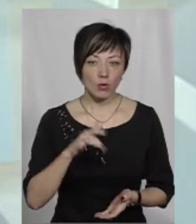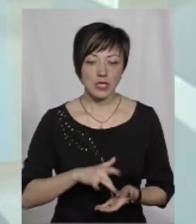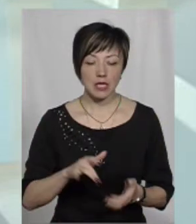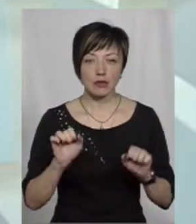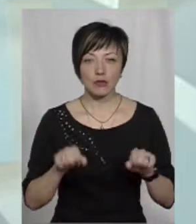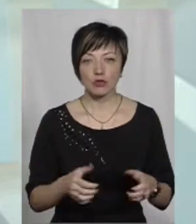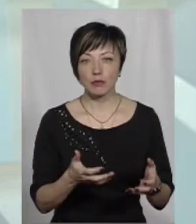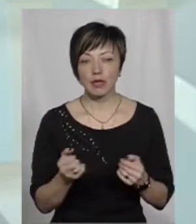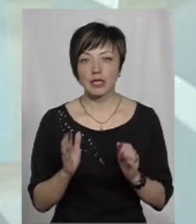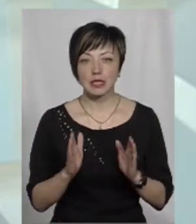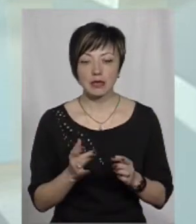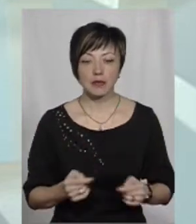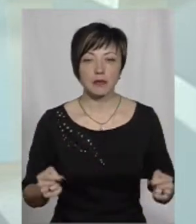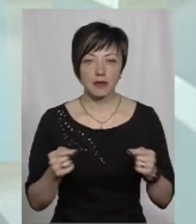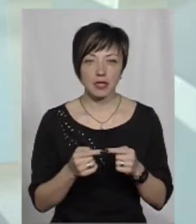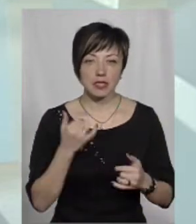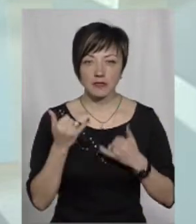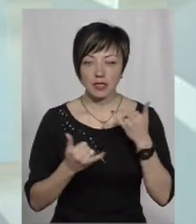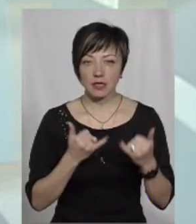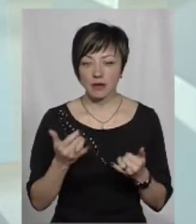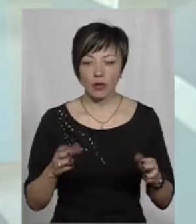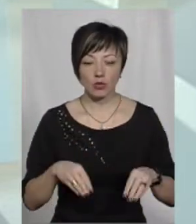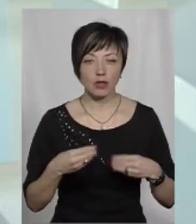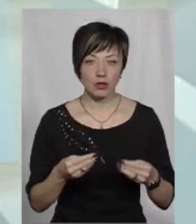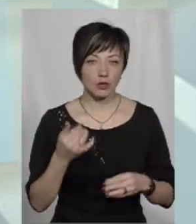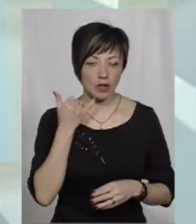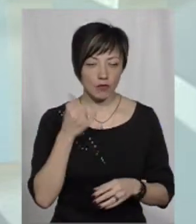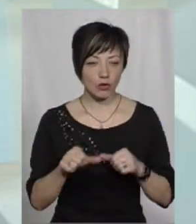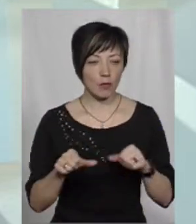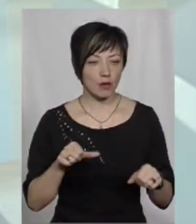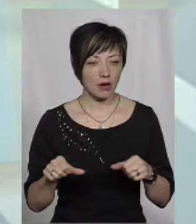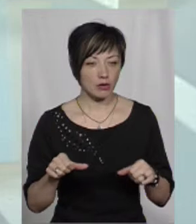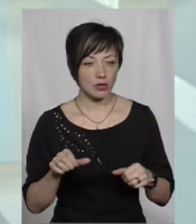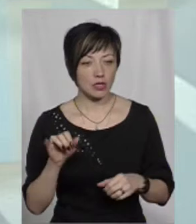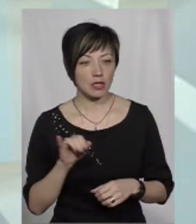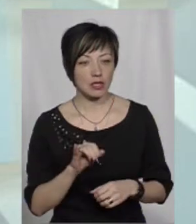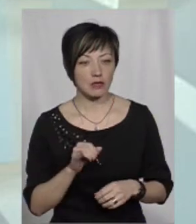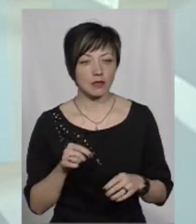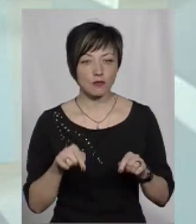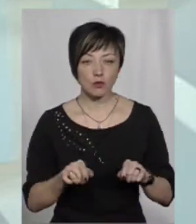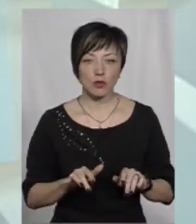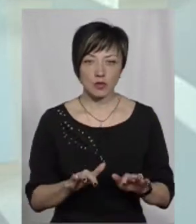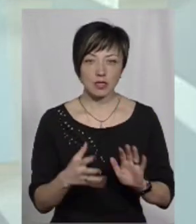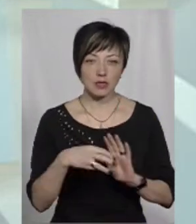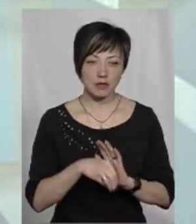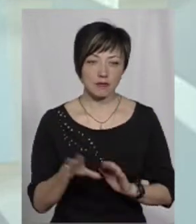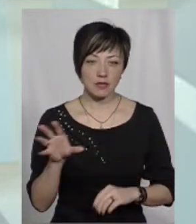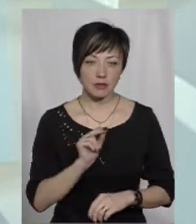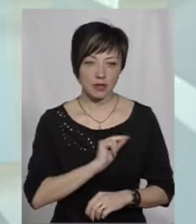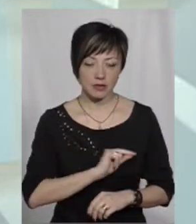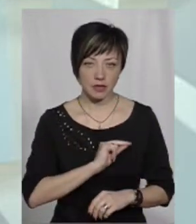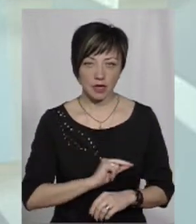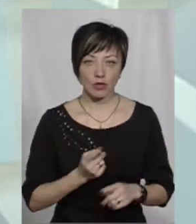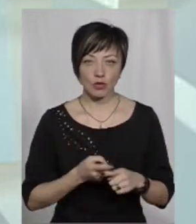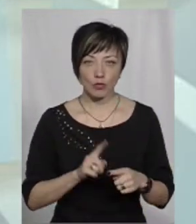кол-центр може прийняти тільки певну кількість дзвінків, ту, яку надають нам телефонні оператори. І в цьому процесі задіяні абсолютно